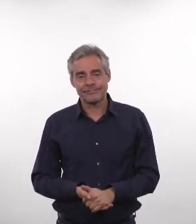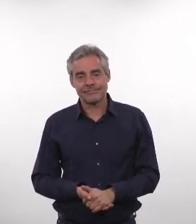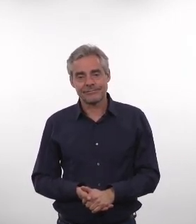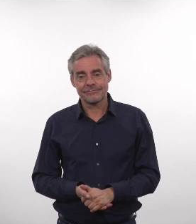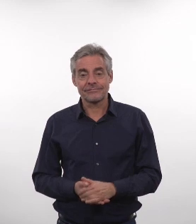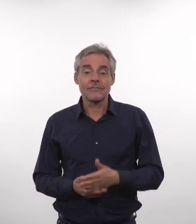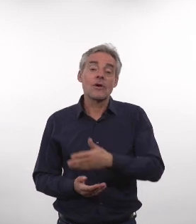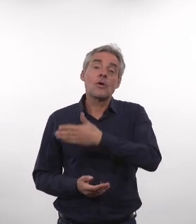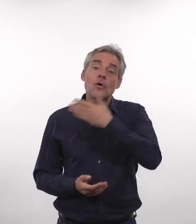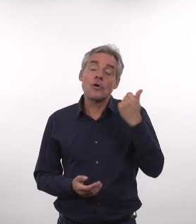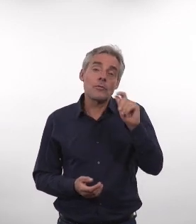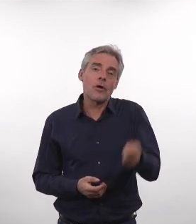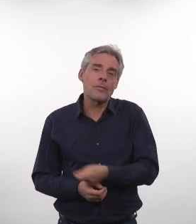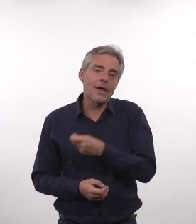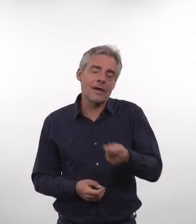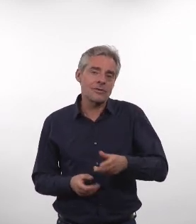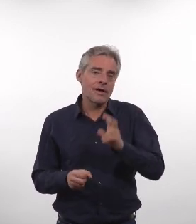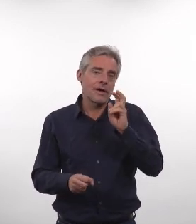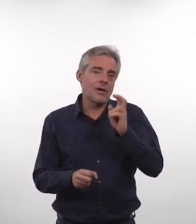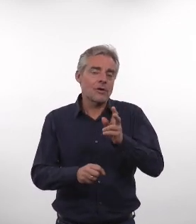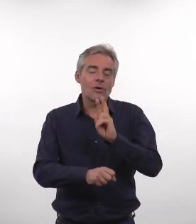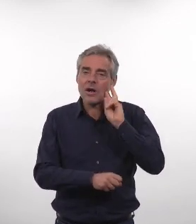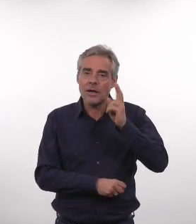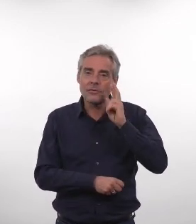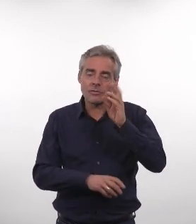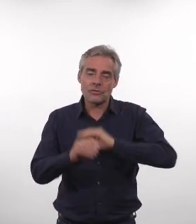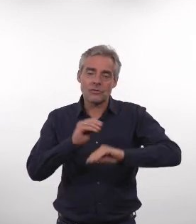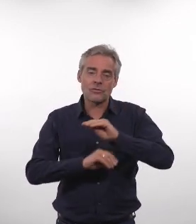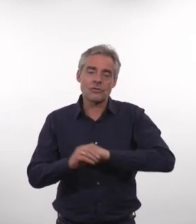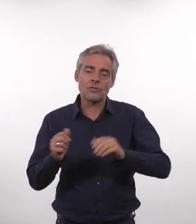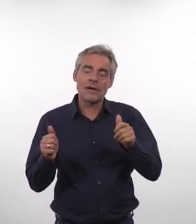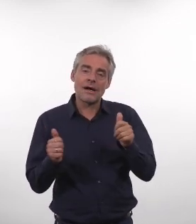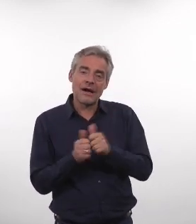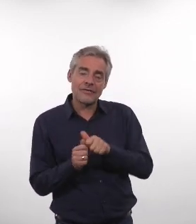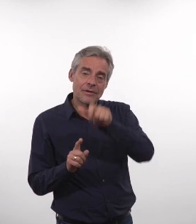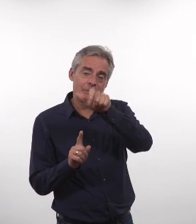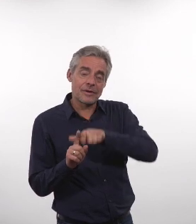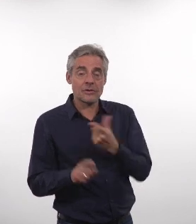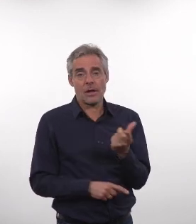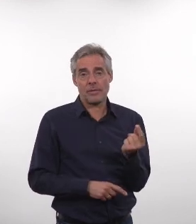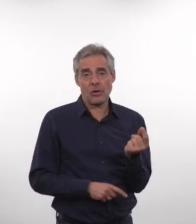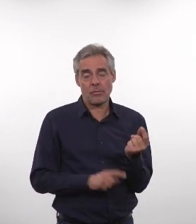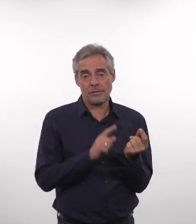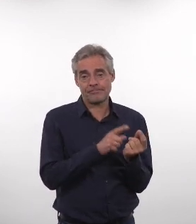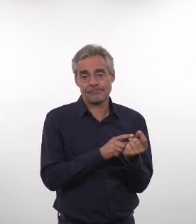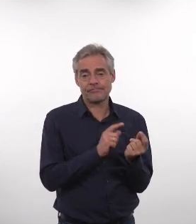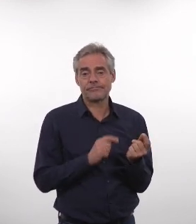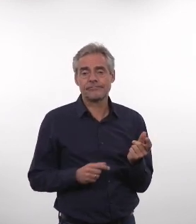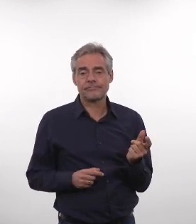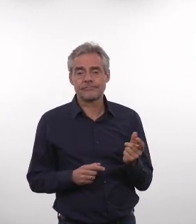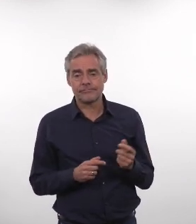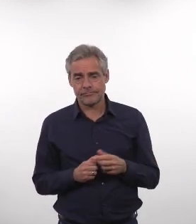dans l'idéal, il vaudrait mieux que l'habituation aux soins, ça soit porté par un binôme, à la